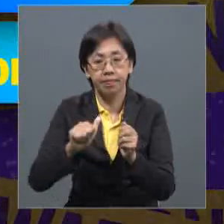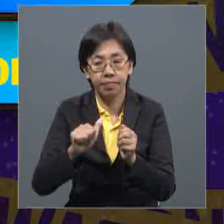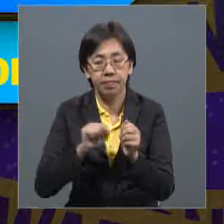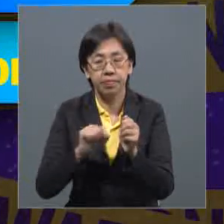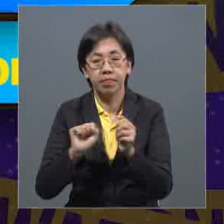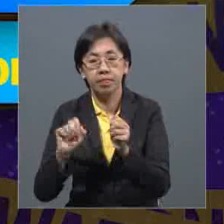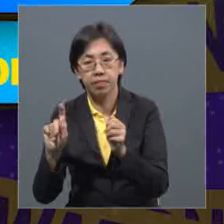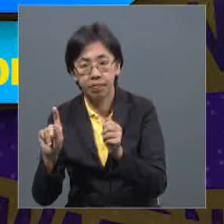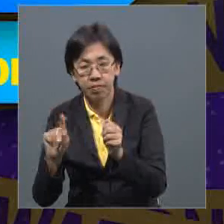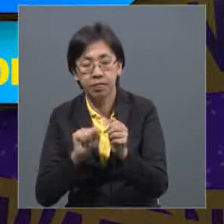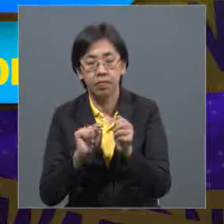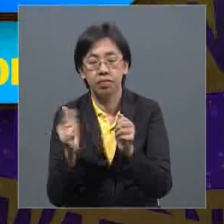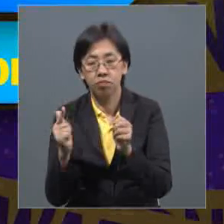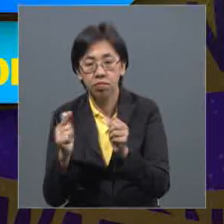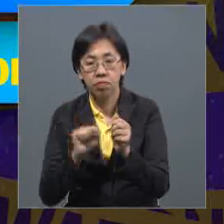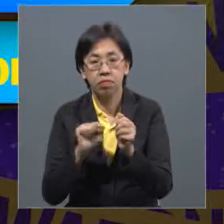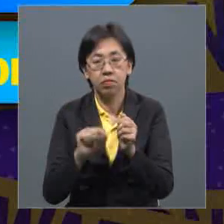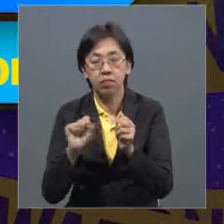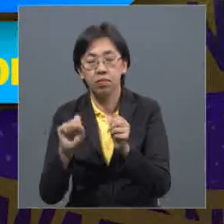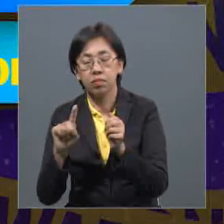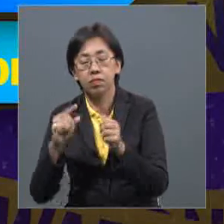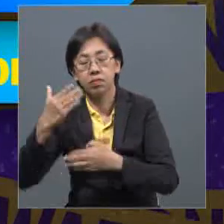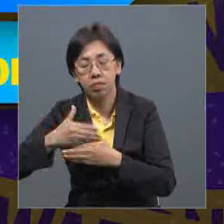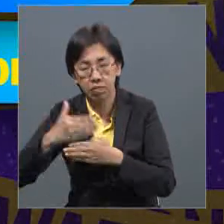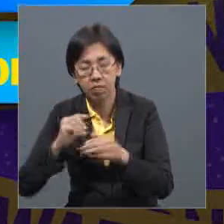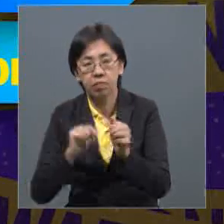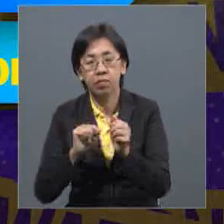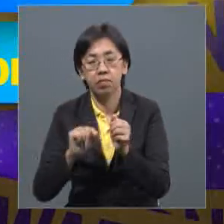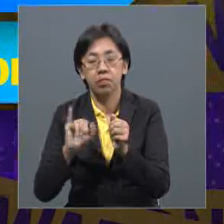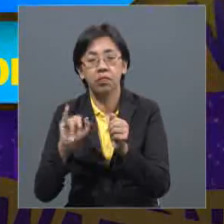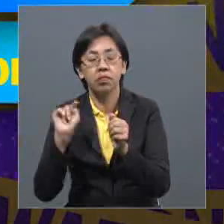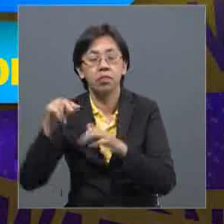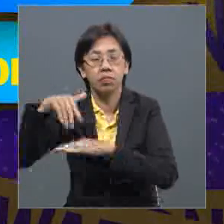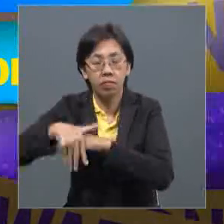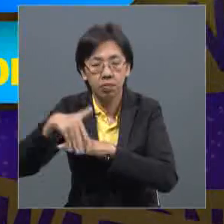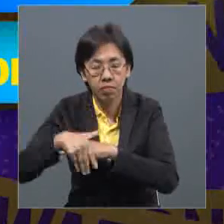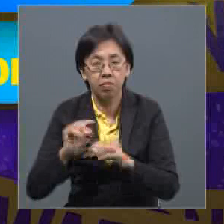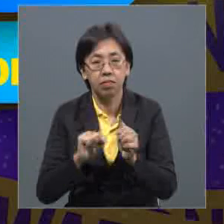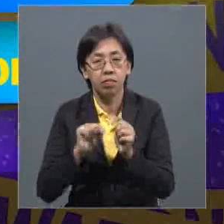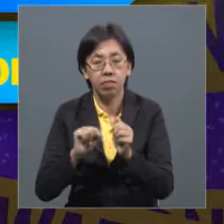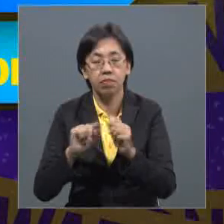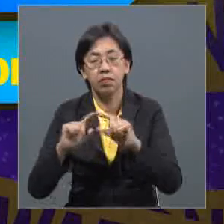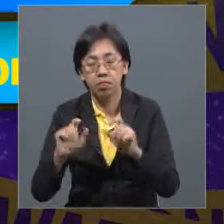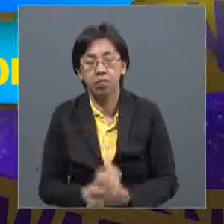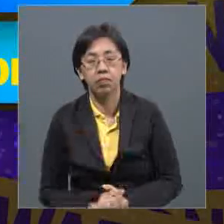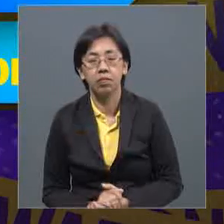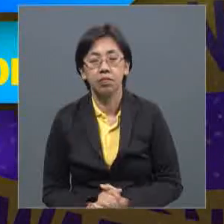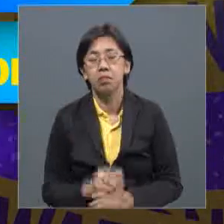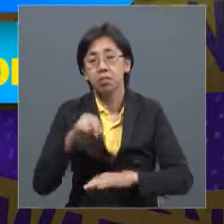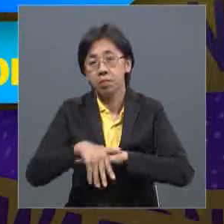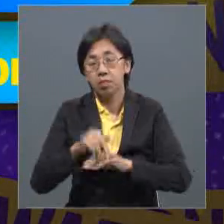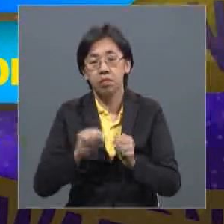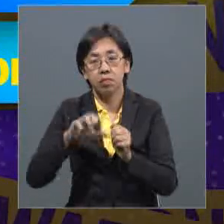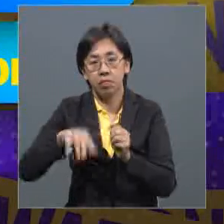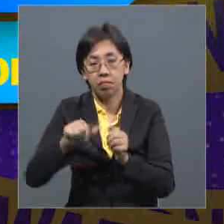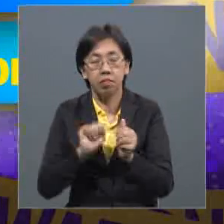สังขบุรีทองผาภูมิศรีวัดไทรโยกและอำเภอด่านมะขามเตี้ยที่จังหวัดนครนายกที่อำเภอเมือง